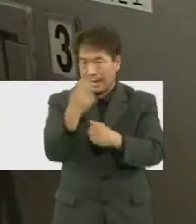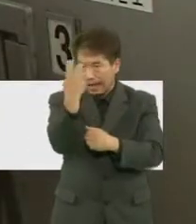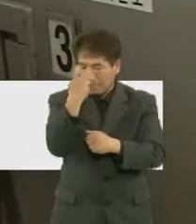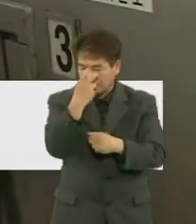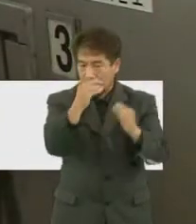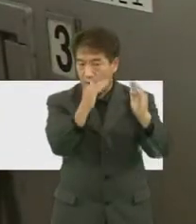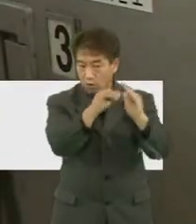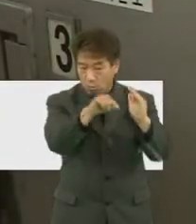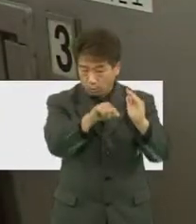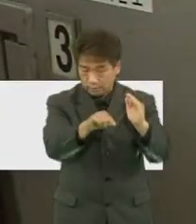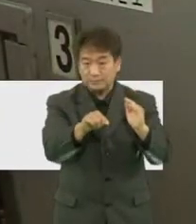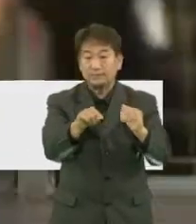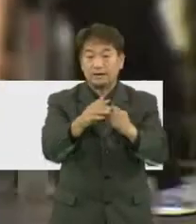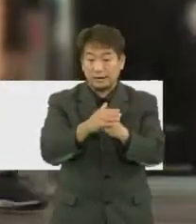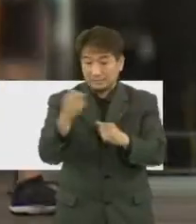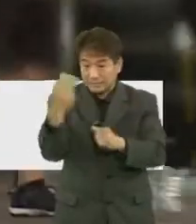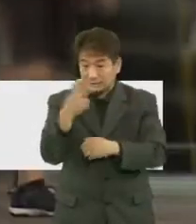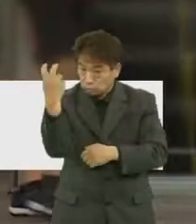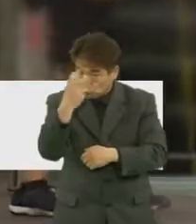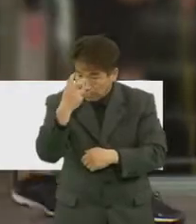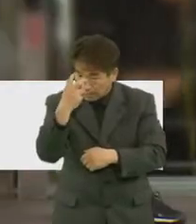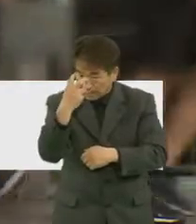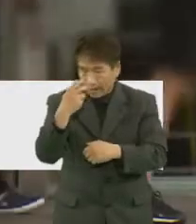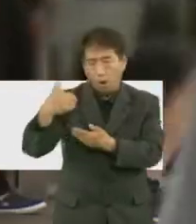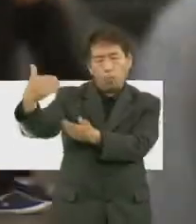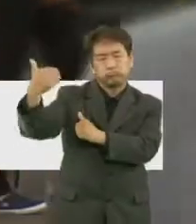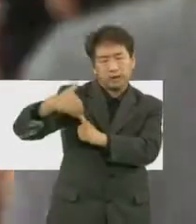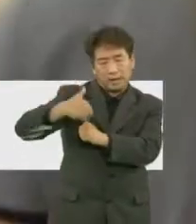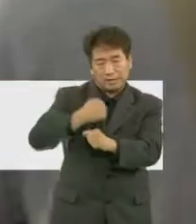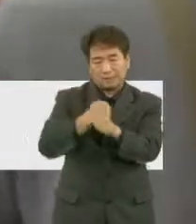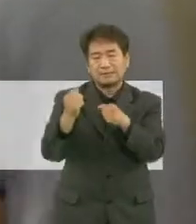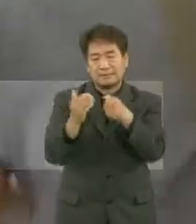구간에 대한 교통수요 재조사를 요청하면서